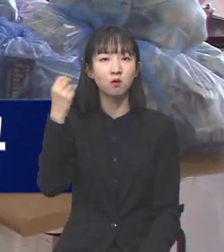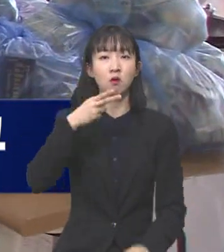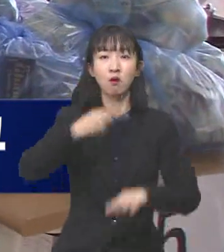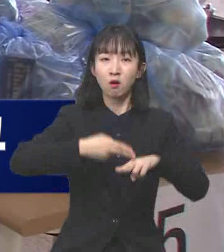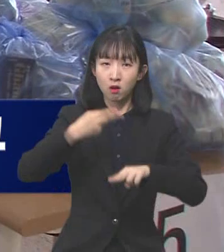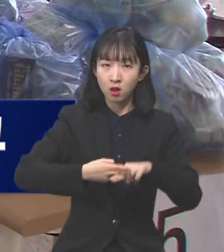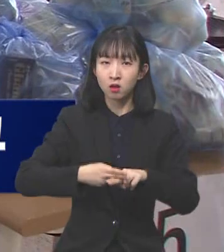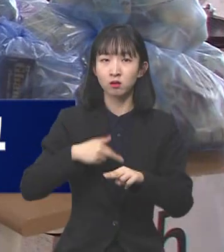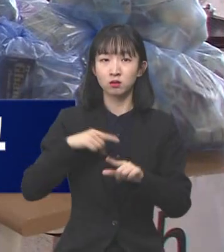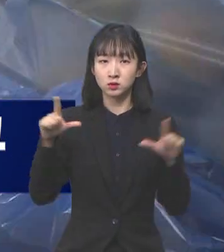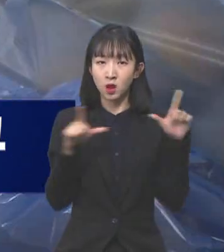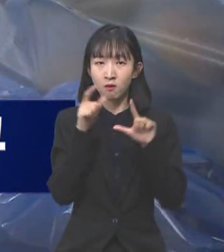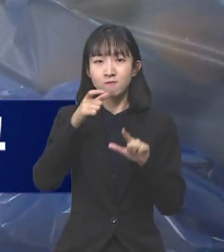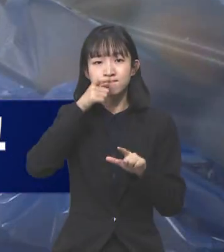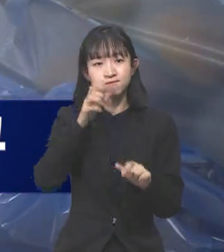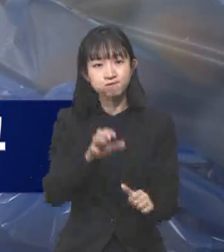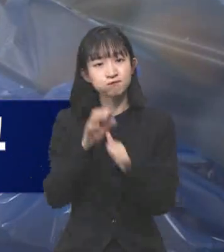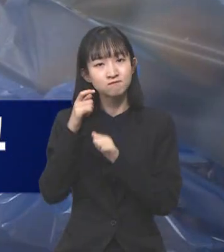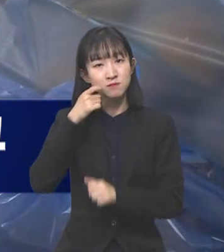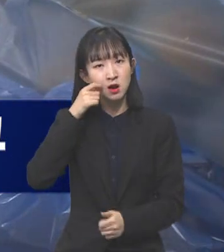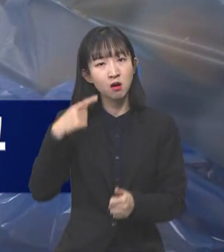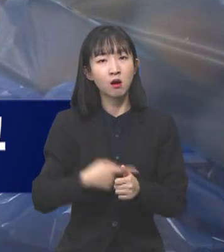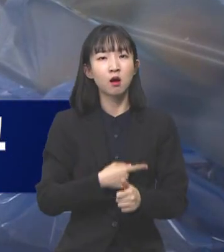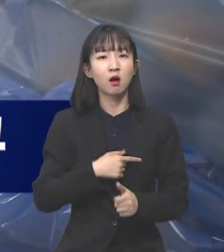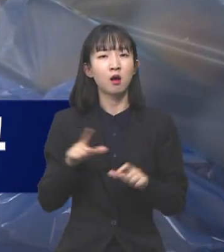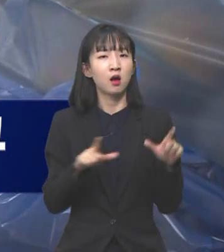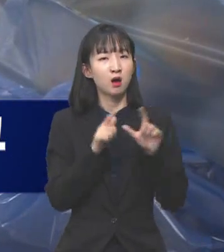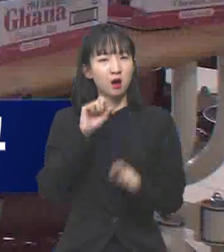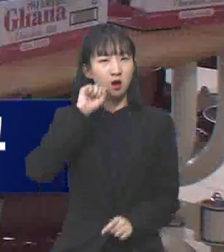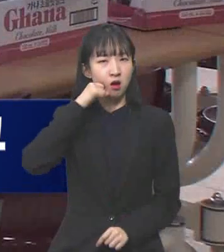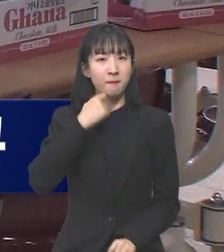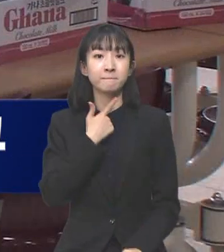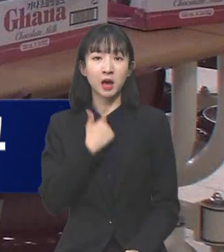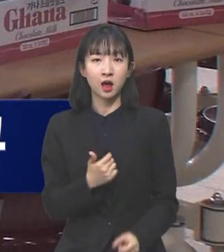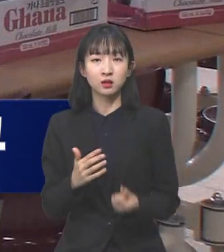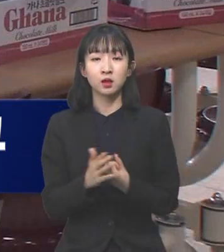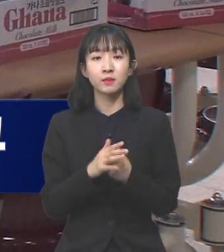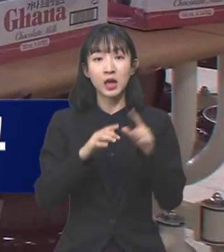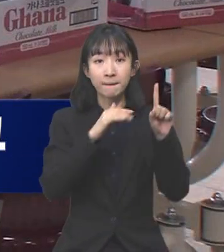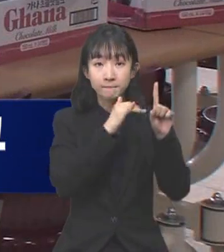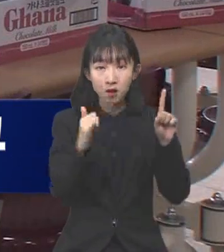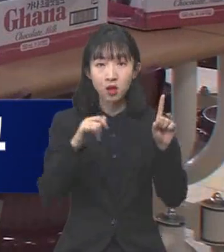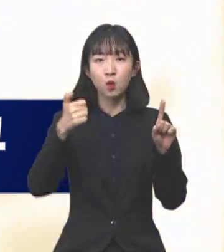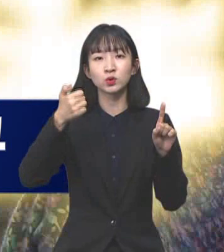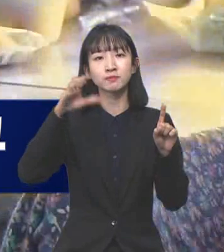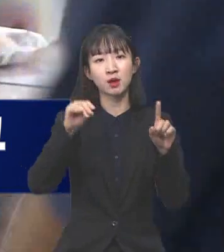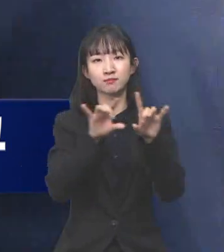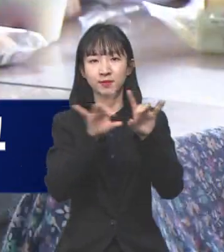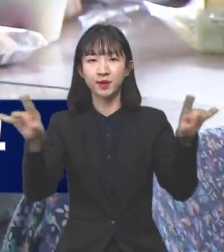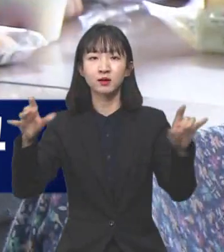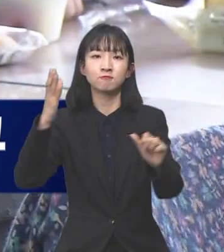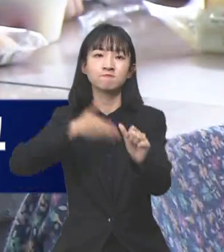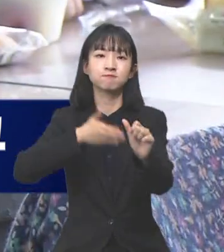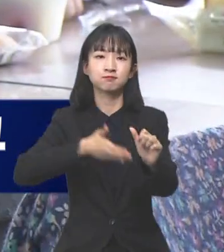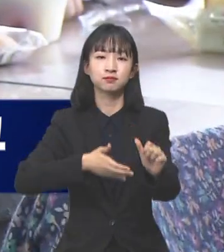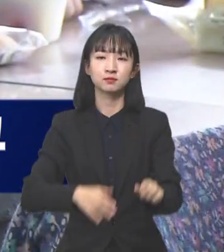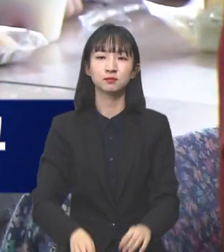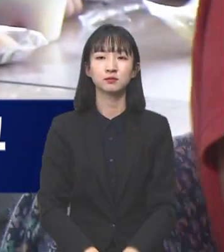졸일 생활용수로 도 사용하지 못해 상당한 어려움을 겪었다 며 1인당 50만원을 배상할 것을 요구했습니다